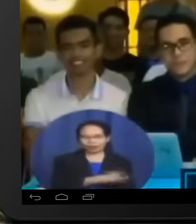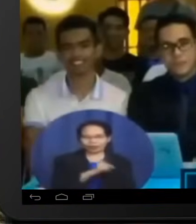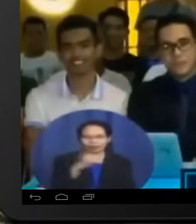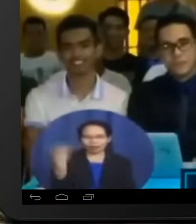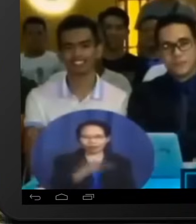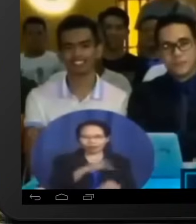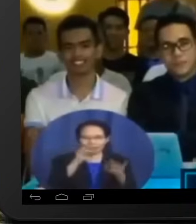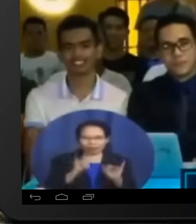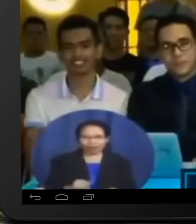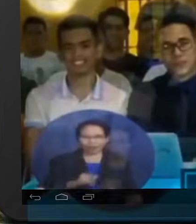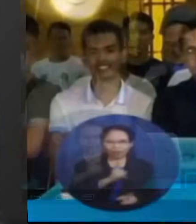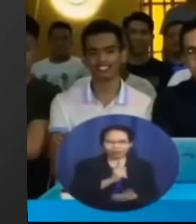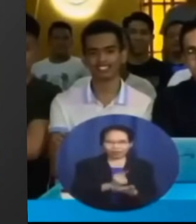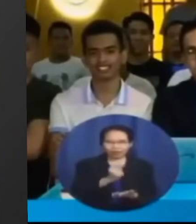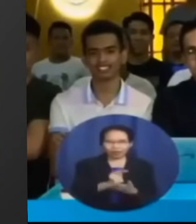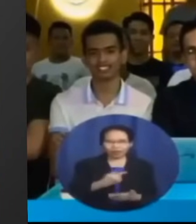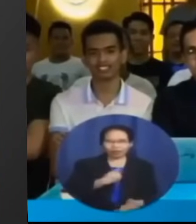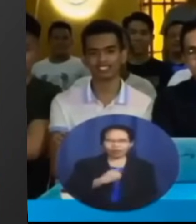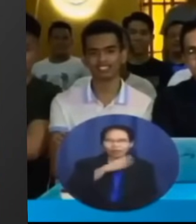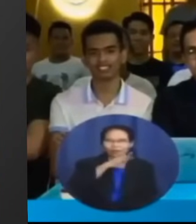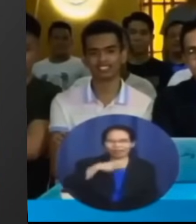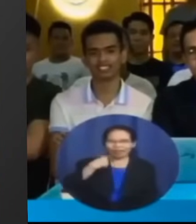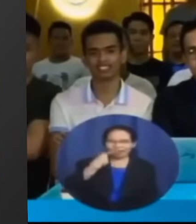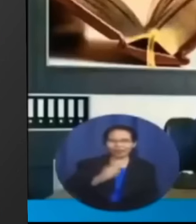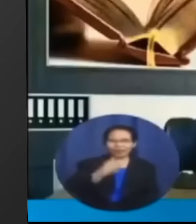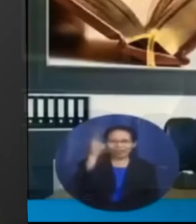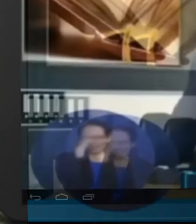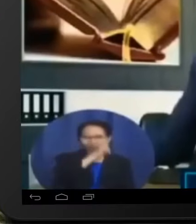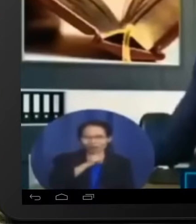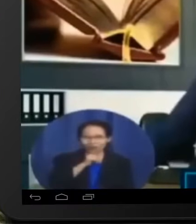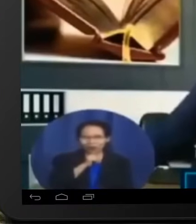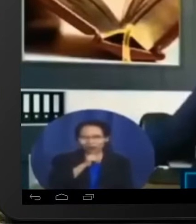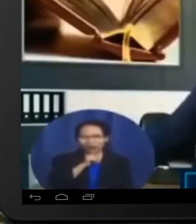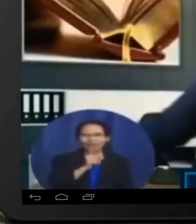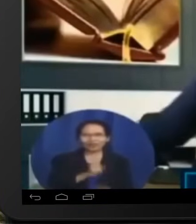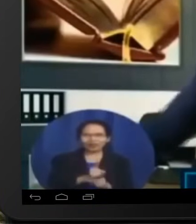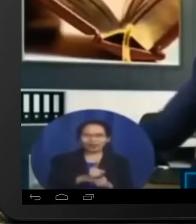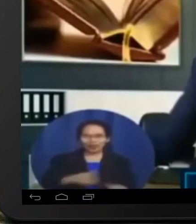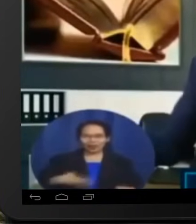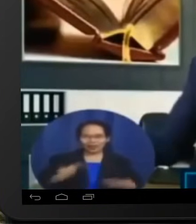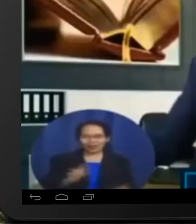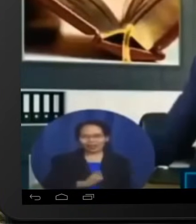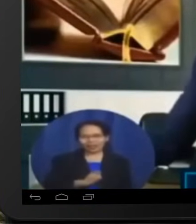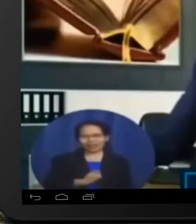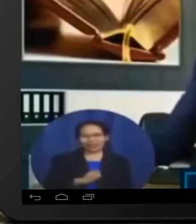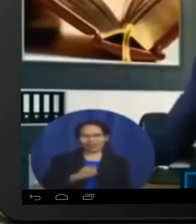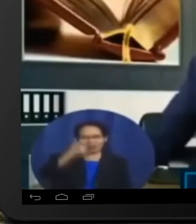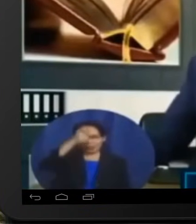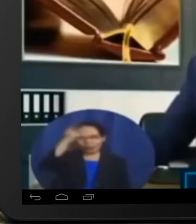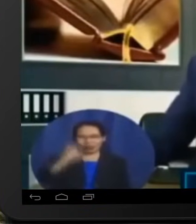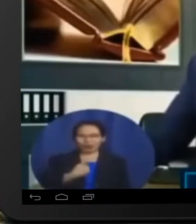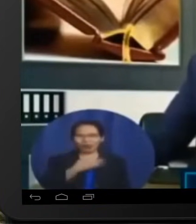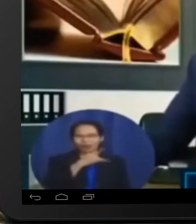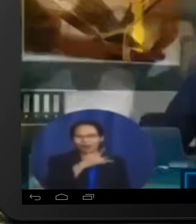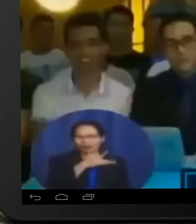totoo. Pero pag ang nanay ko magsasabi na ako'y pogi, talagang maligaya ako, no? Kasi nanay ko